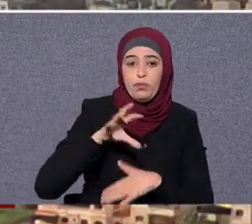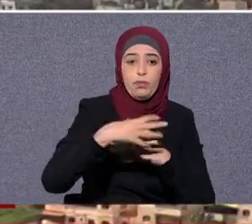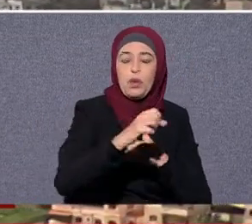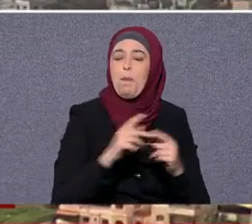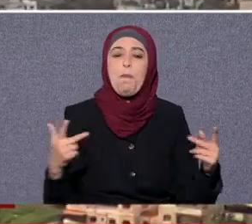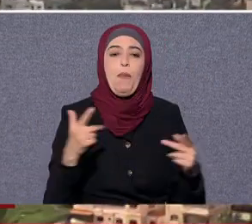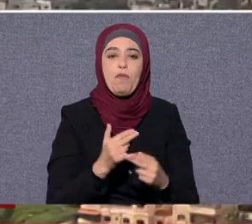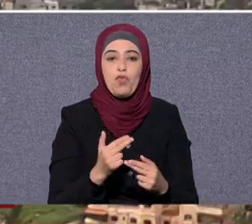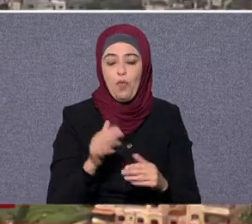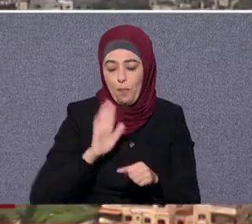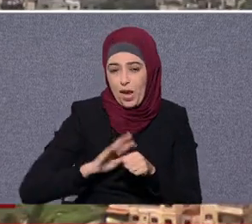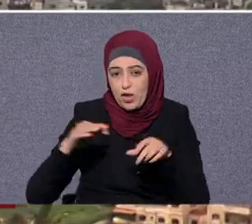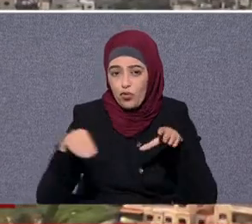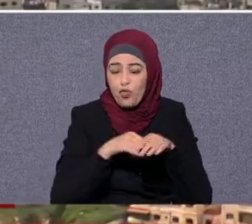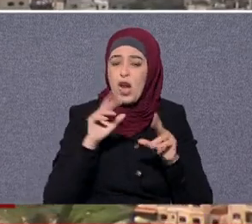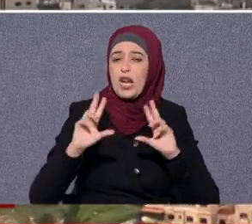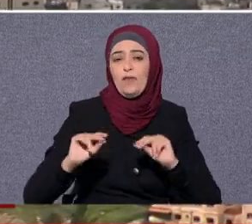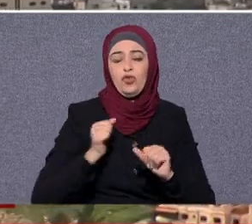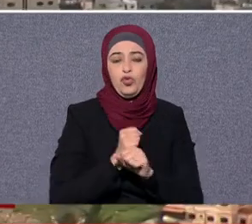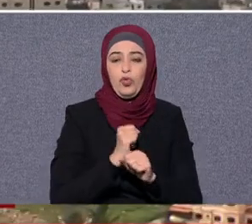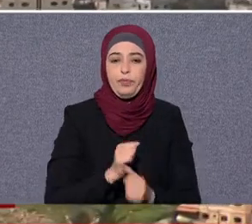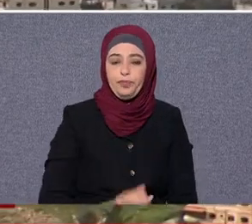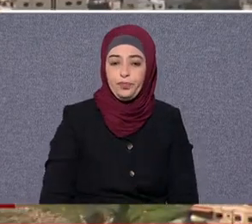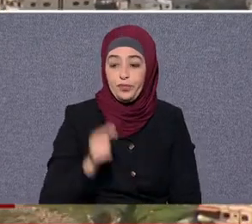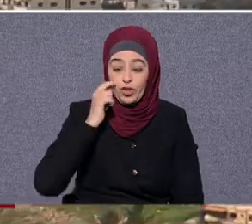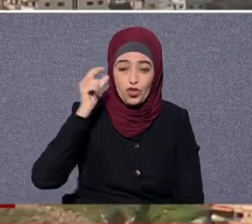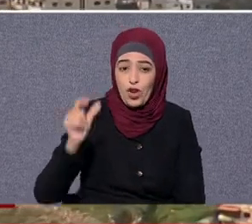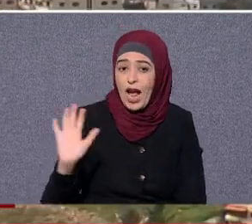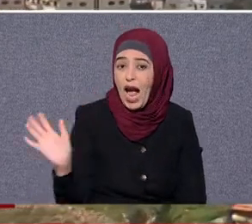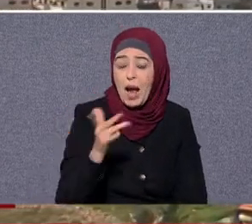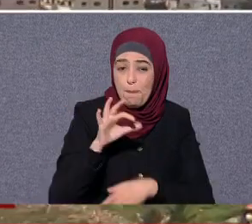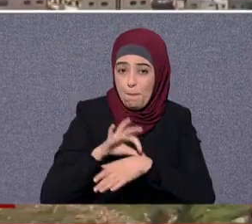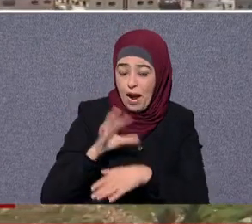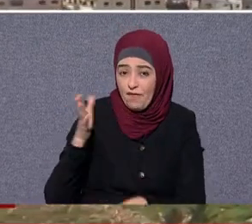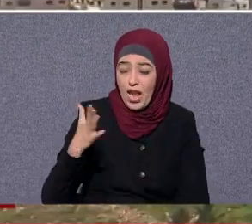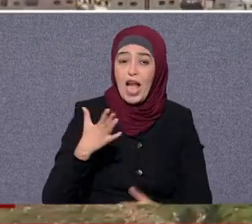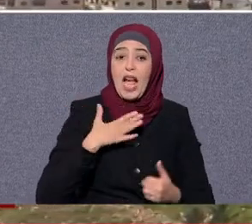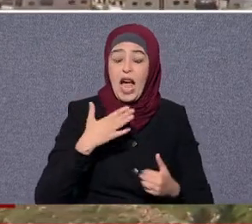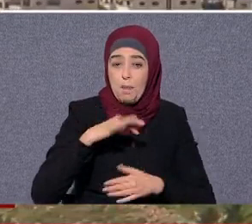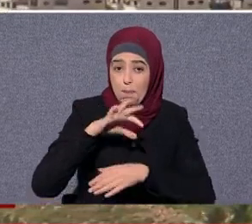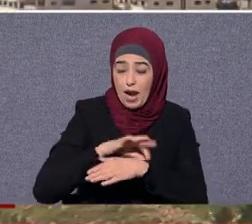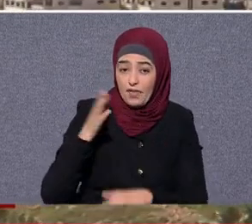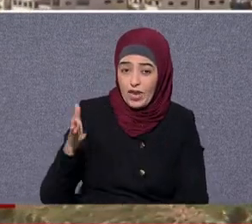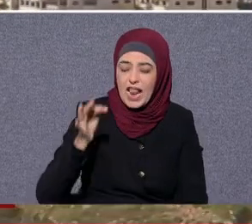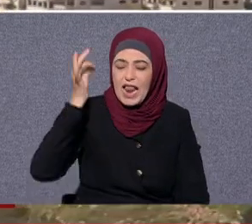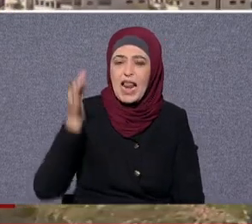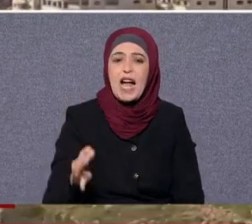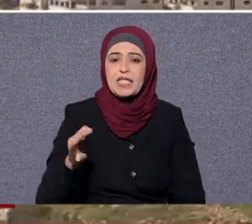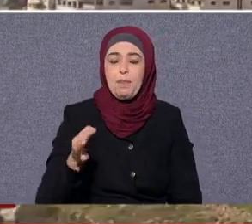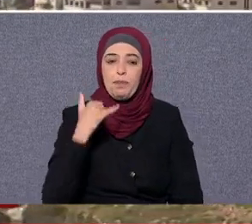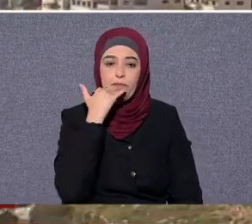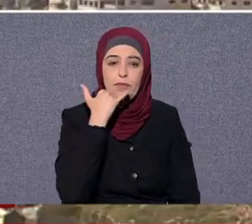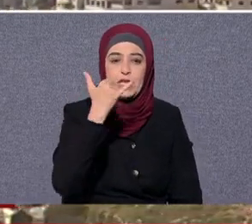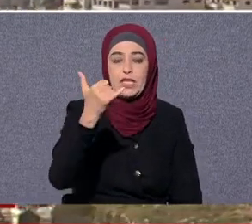ما يعدي الآخرين. المصاب بأي أعراض تنفسية حادة إجباري يجب